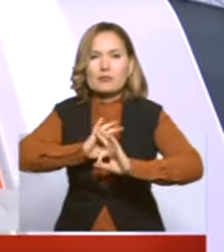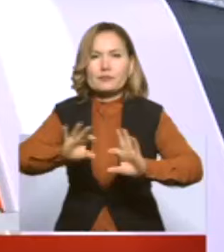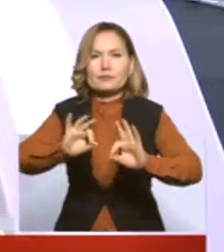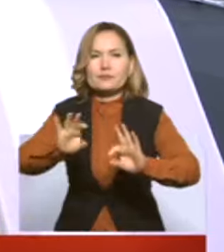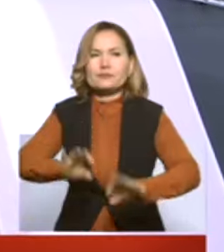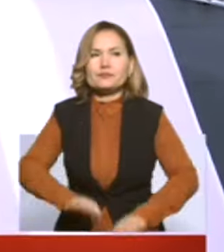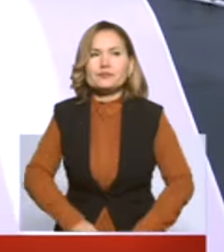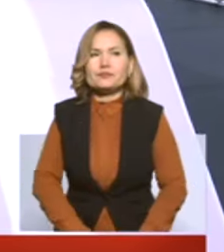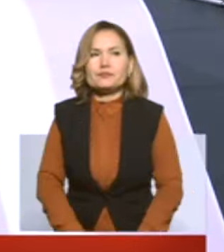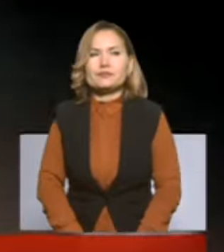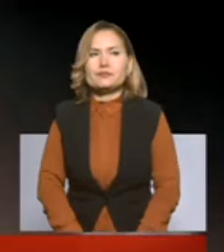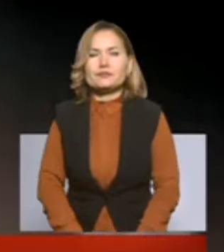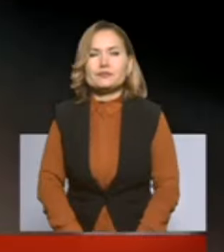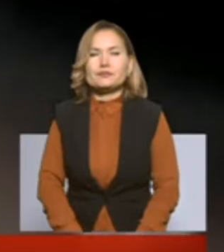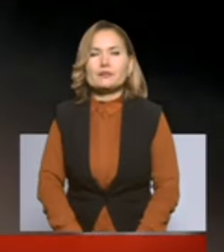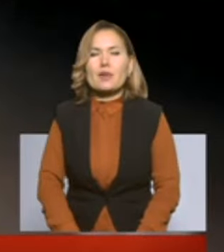жалғастырады.